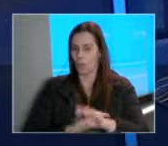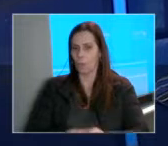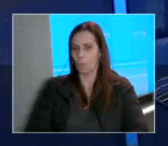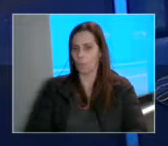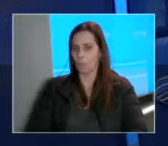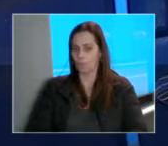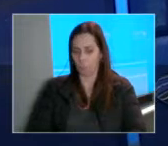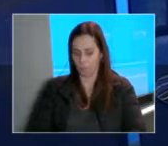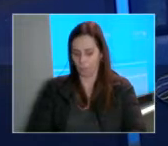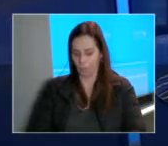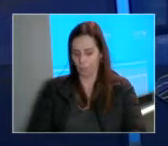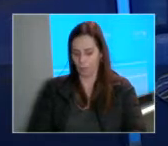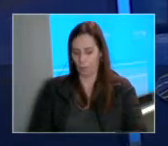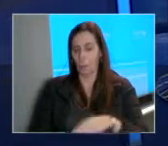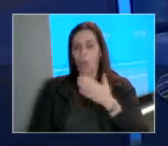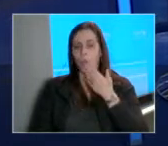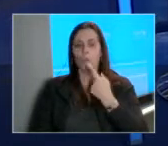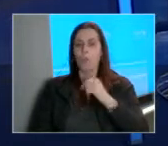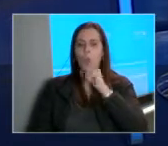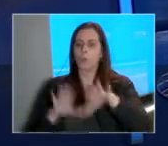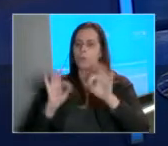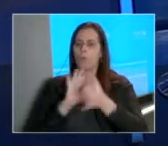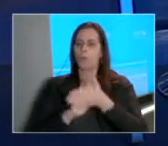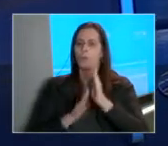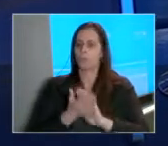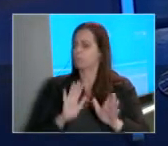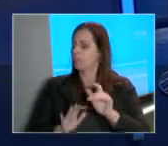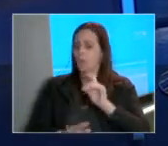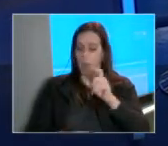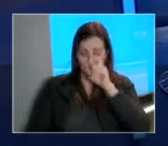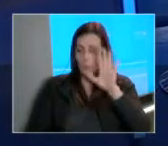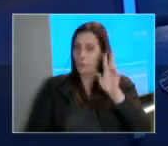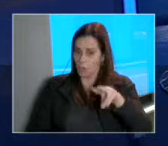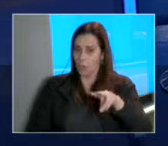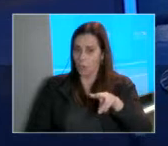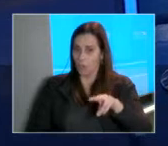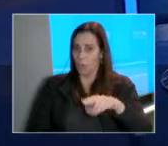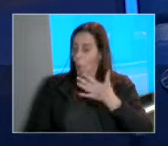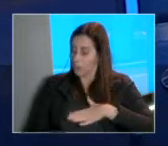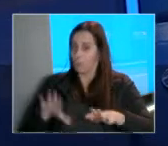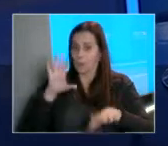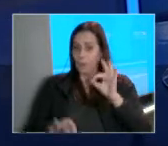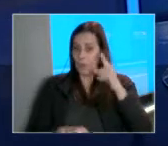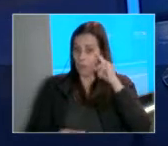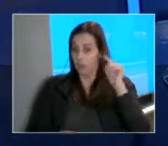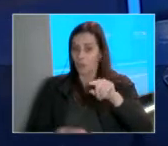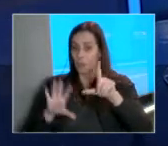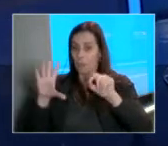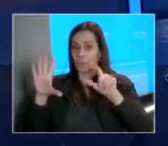כלום, היהודים נראה לי אמרו, אנחנו לא באים להצביע, בקרב הרחוב הערבי יש שריפה. לדעתי הם